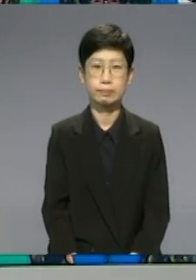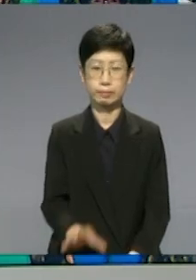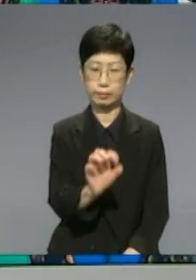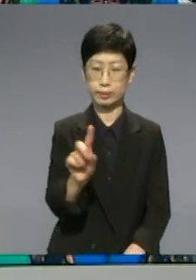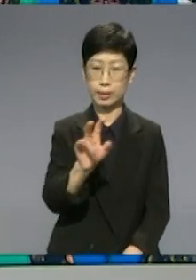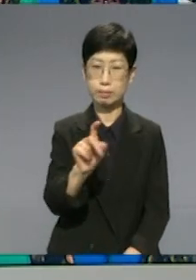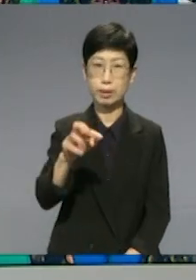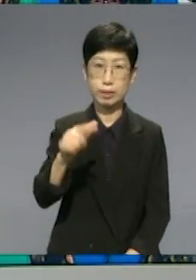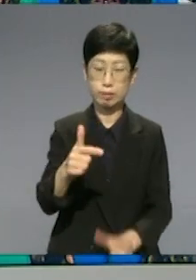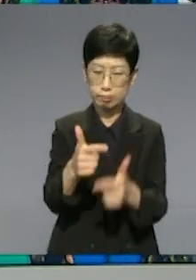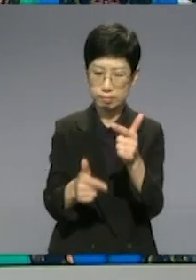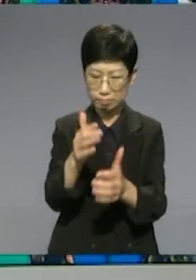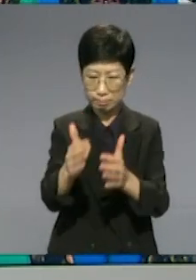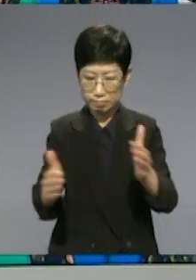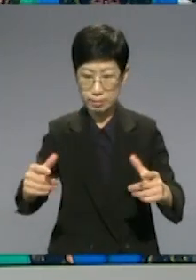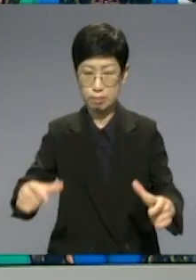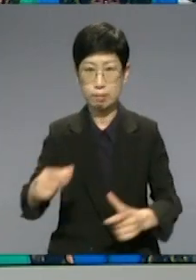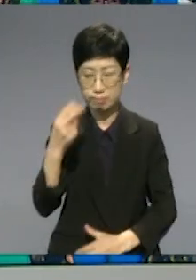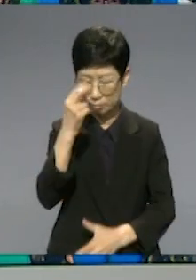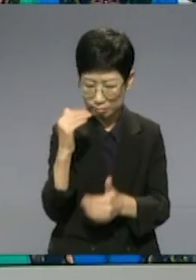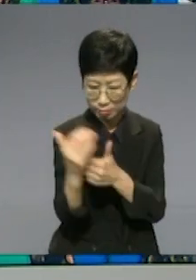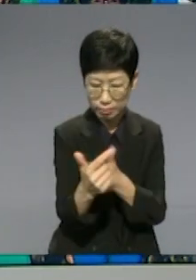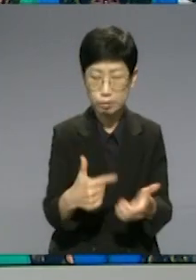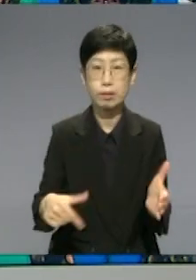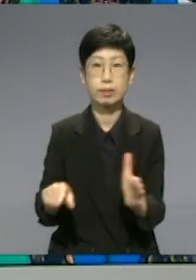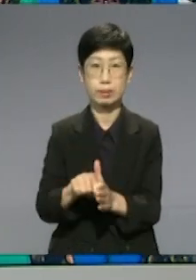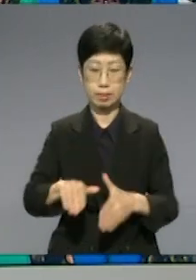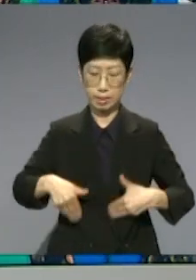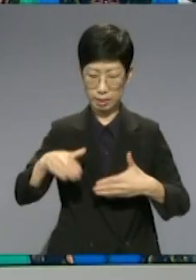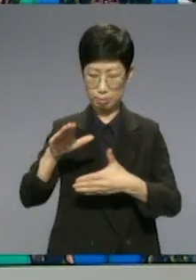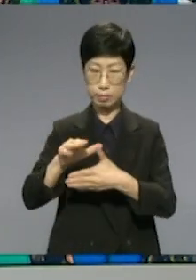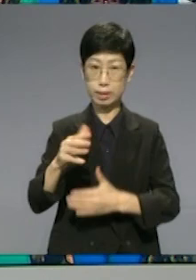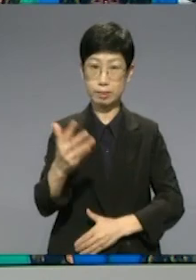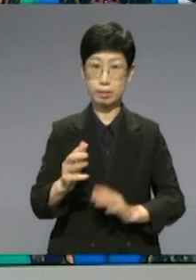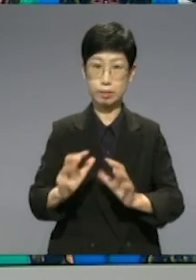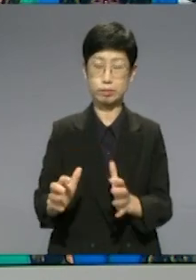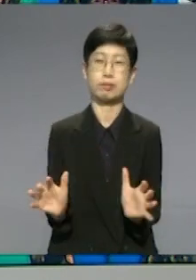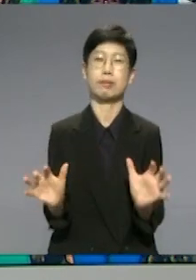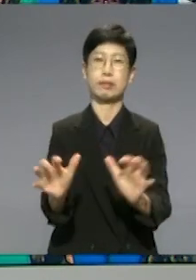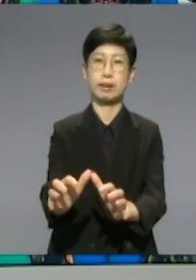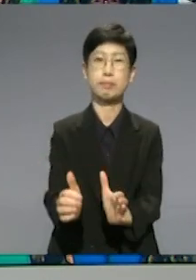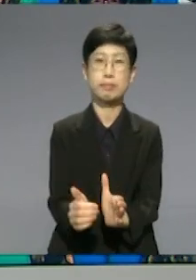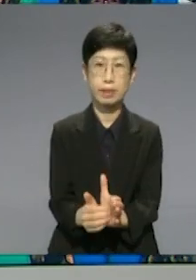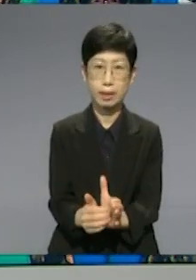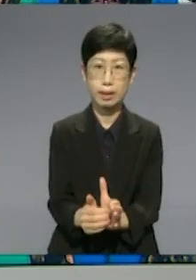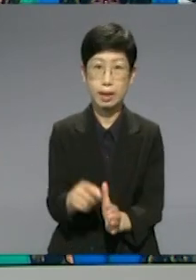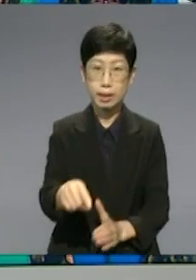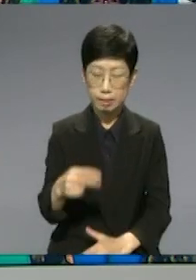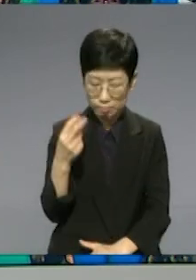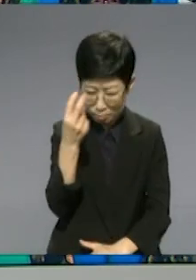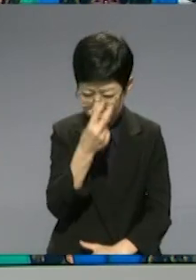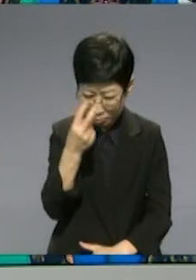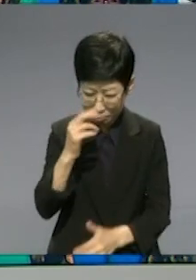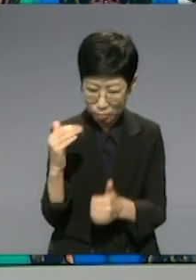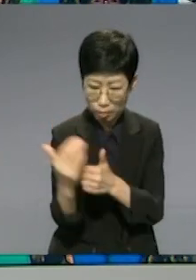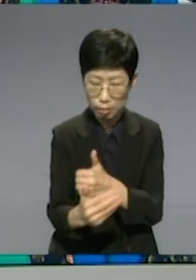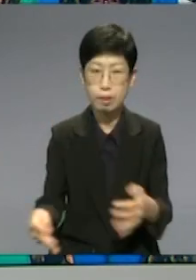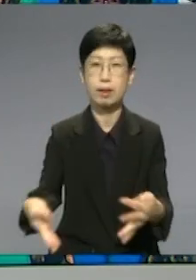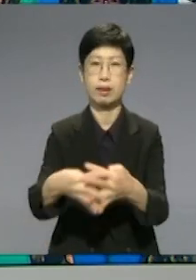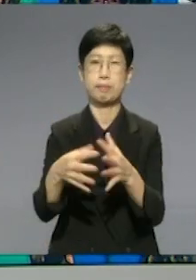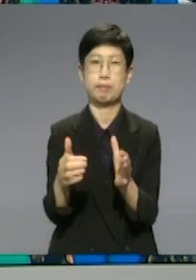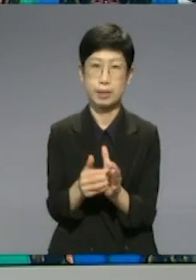아마존 열대 우림을 지키기 위해 남미 8개국이 한자리에 모였습니다. 아마존을 보호하자는 데는